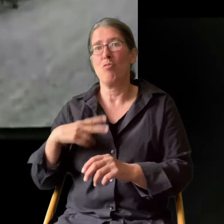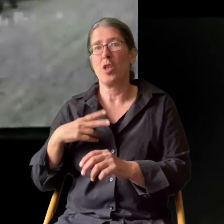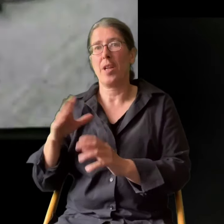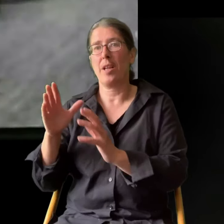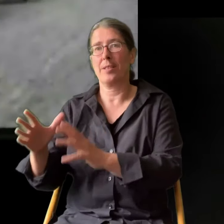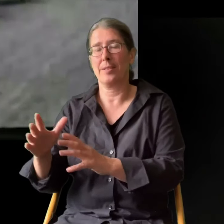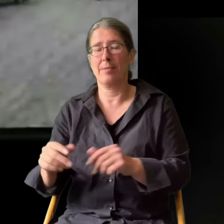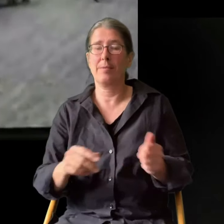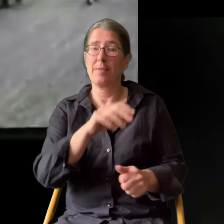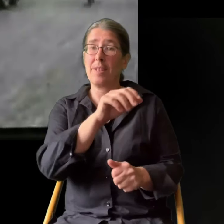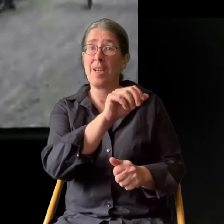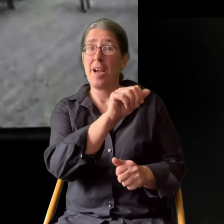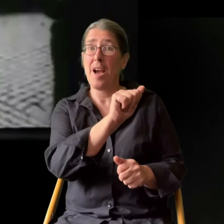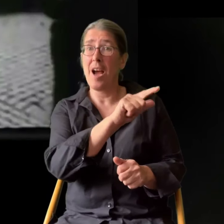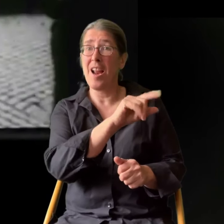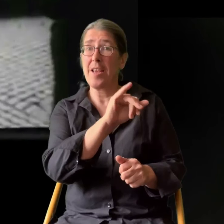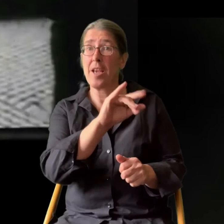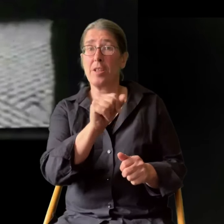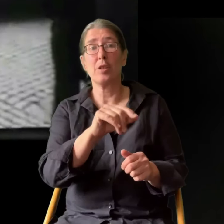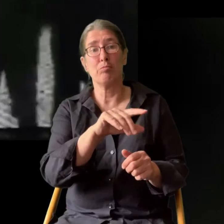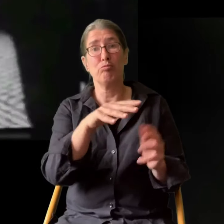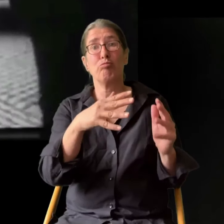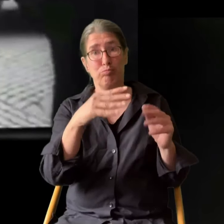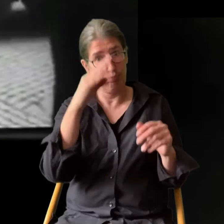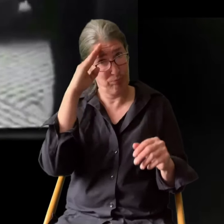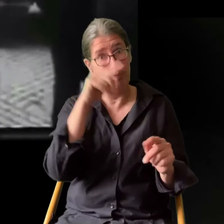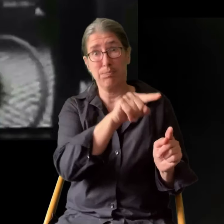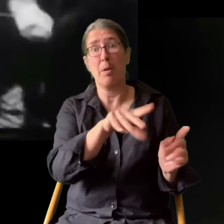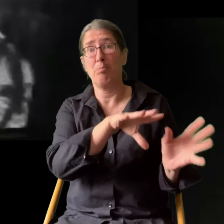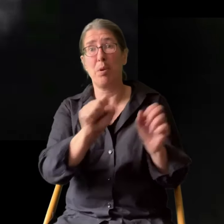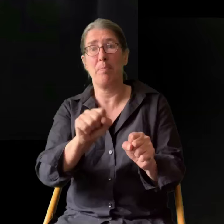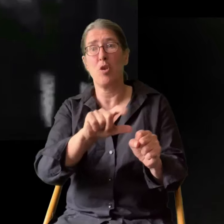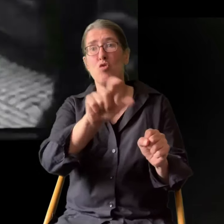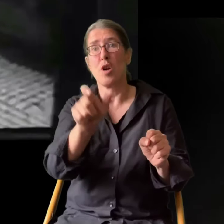Alliierte Truppen besetzen das Ruhrgebiet, um Kriegsschulden der Deutschen einzutreiben.